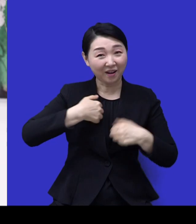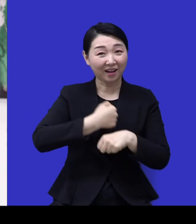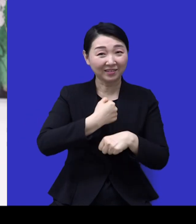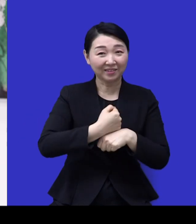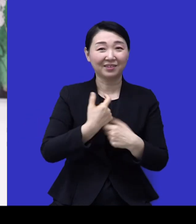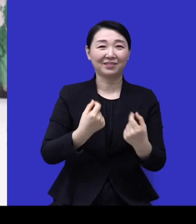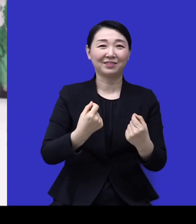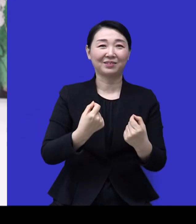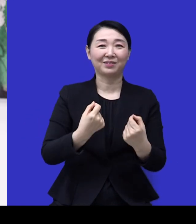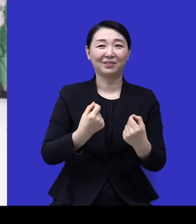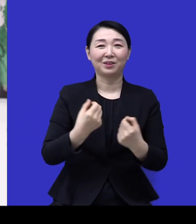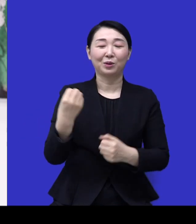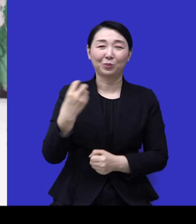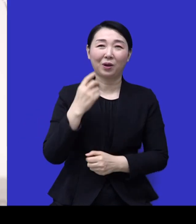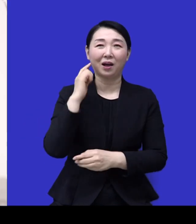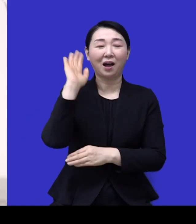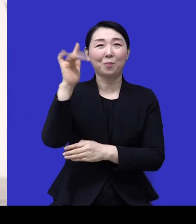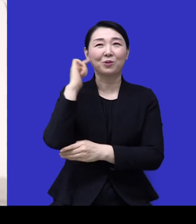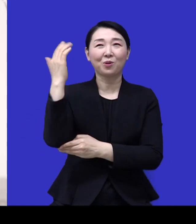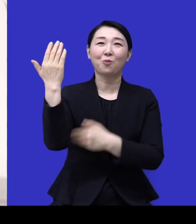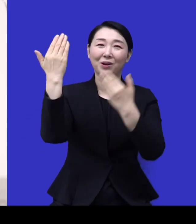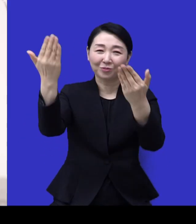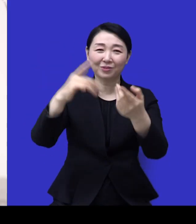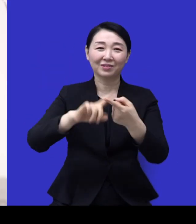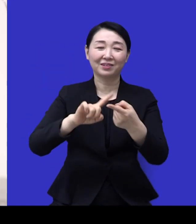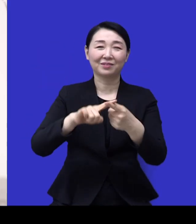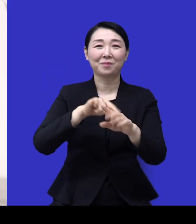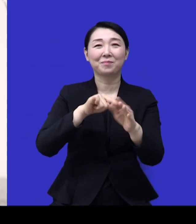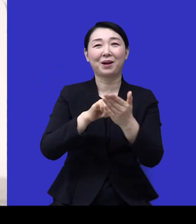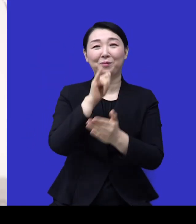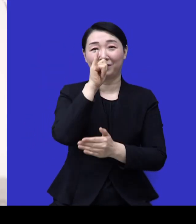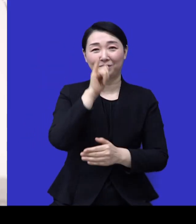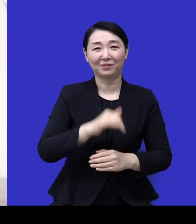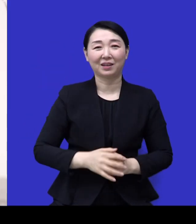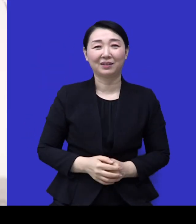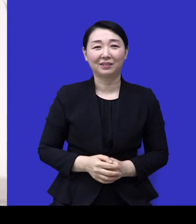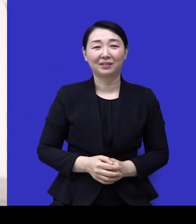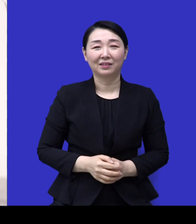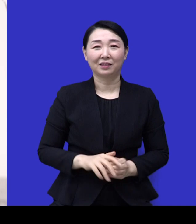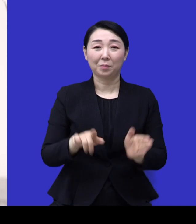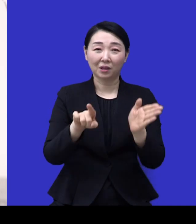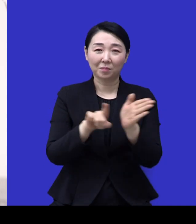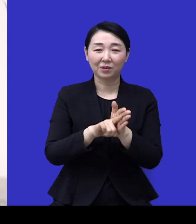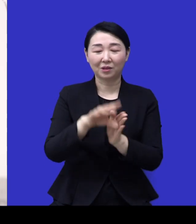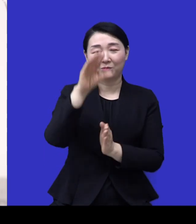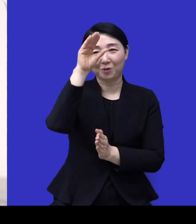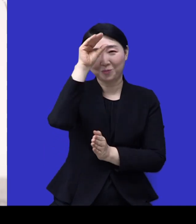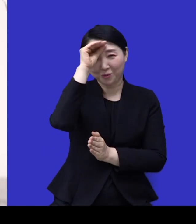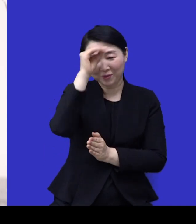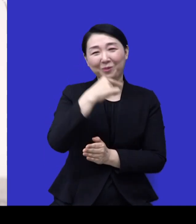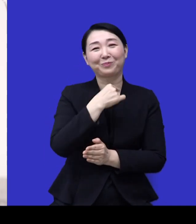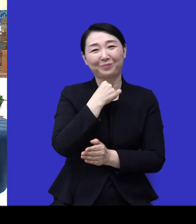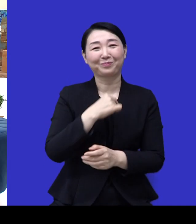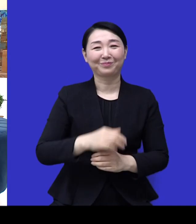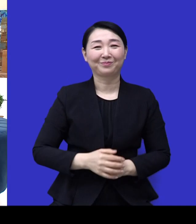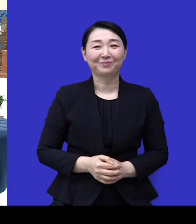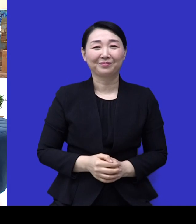기뻐하실지 얼마나 또 영광을 돌리실지라는 그런 마음이 들어서 너무 그 믿음을 본받고 싶다는 생각도